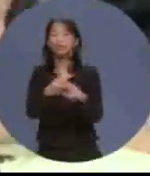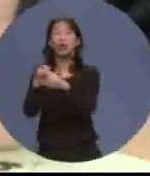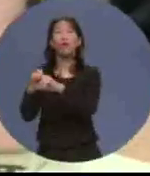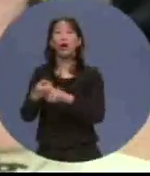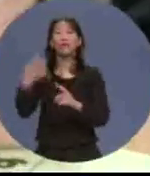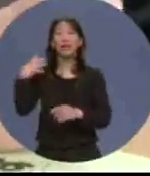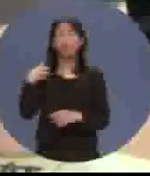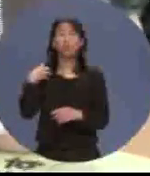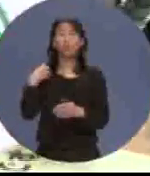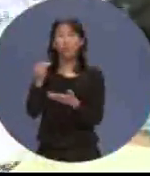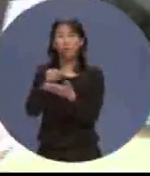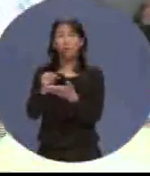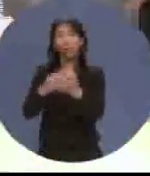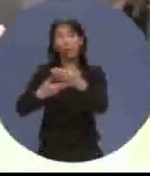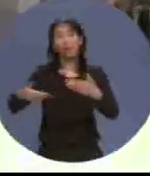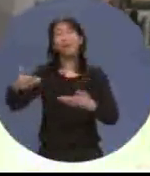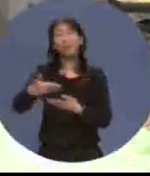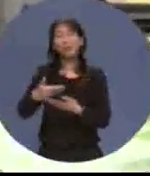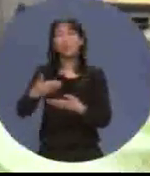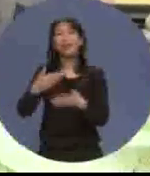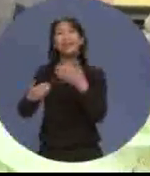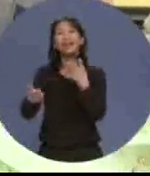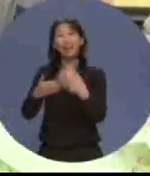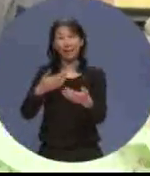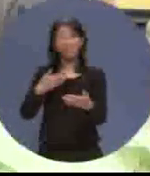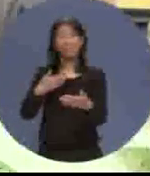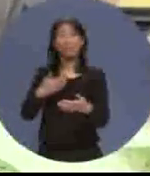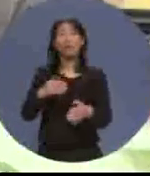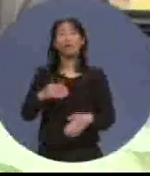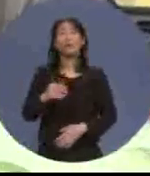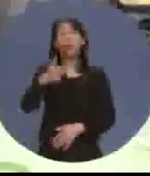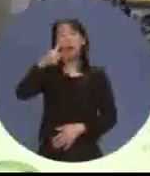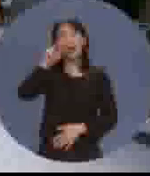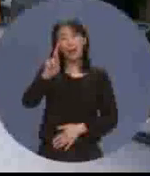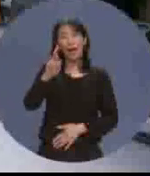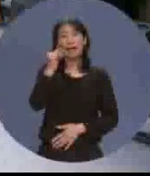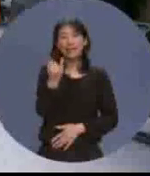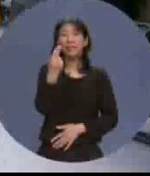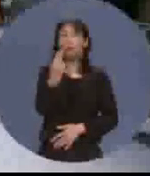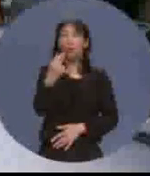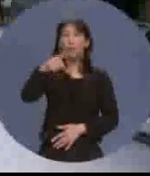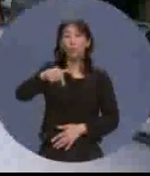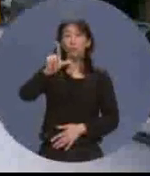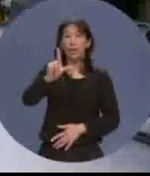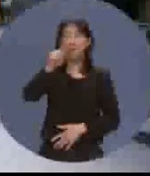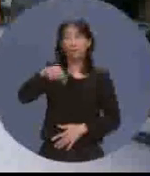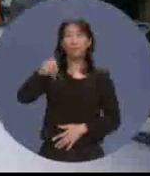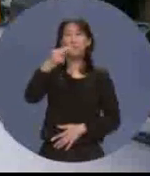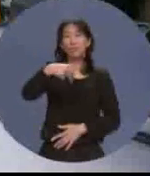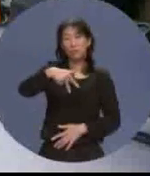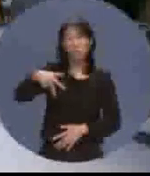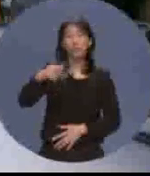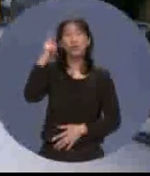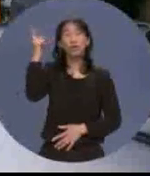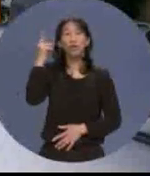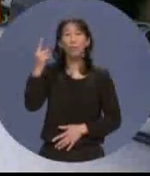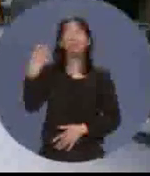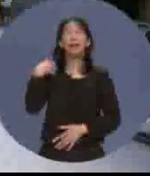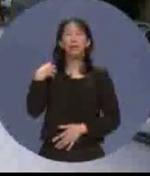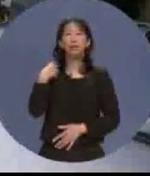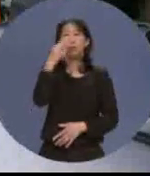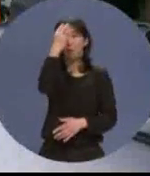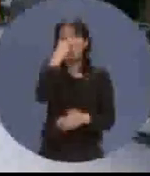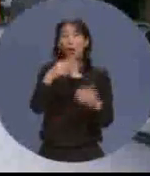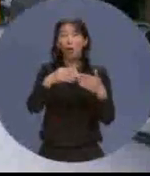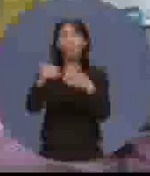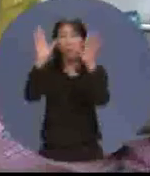による筆談体験、その他にもライトフレンズ生駒による盲導犬使用者のお